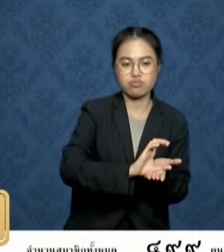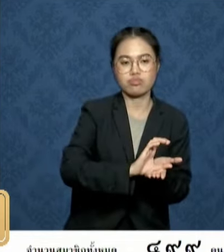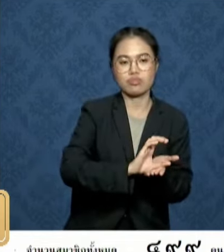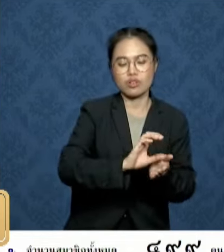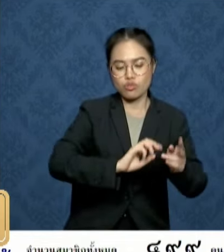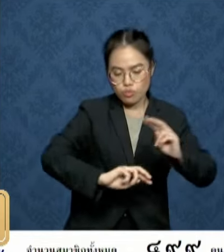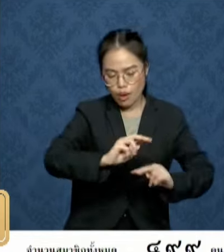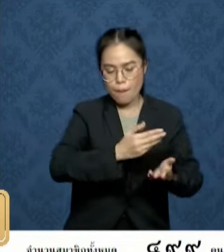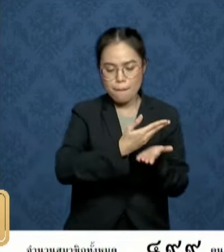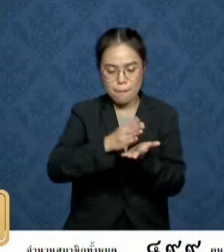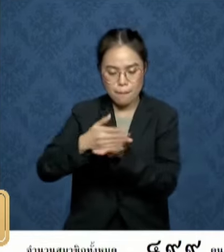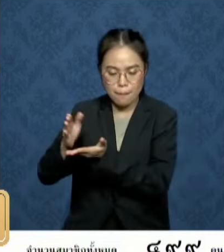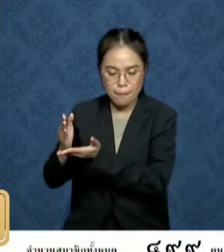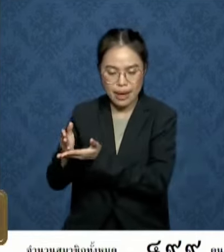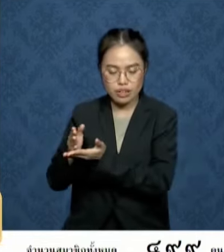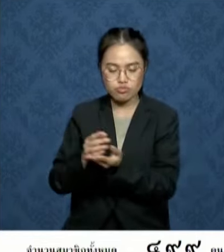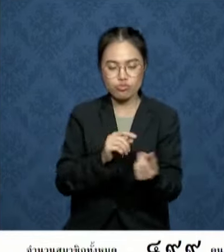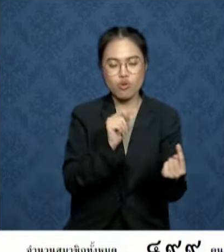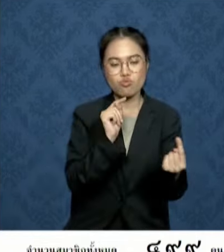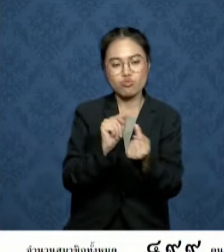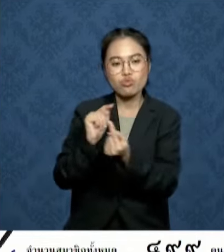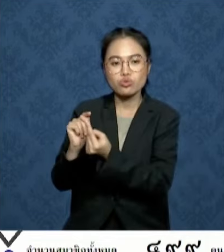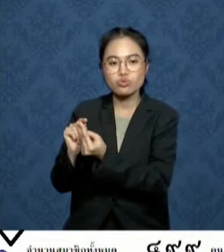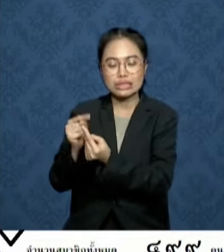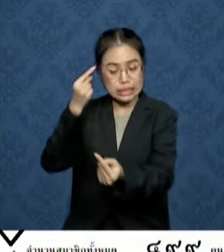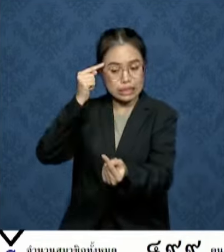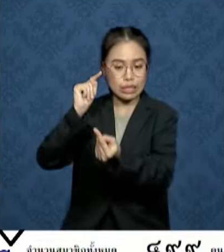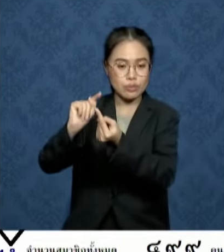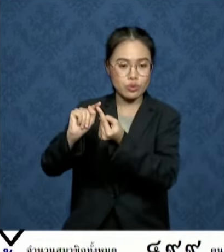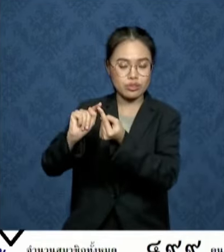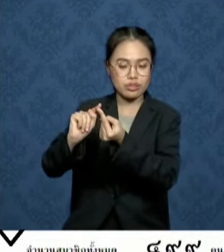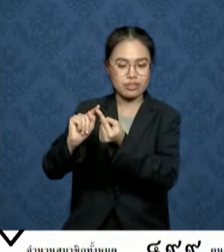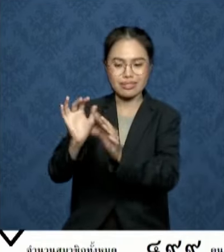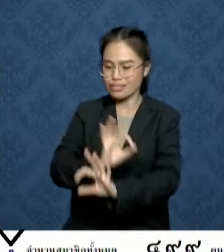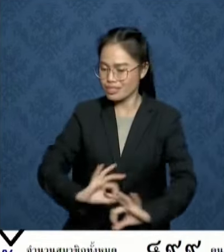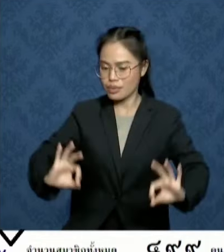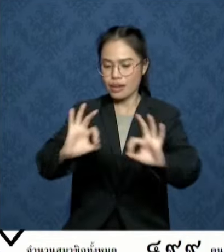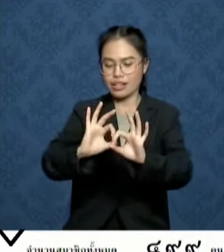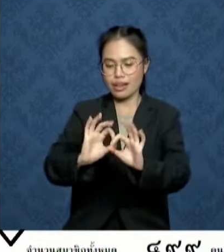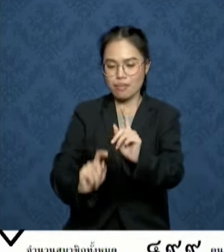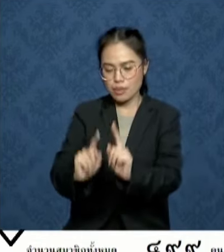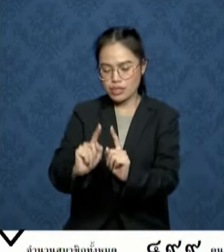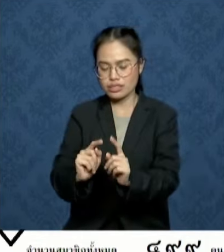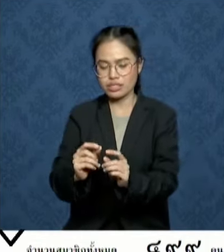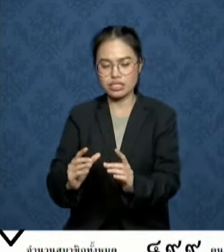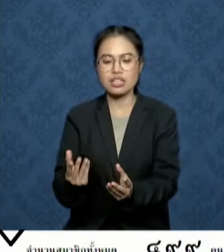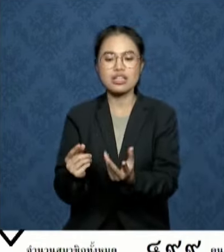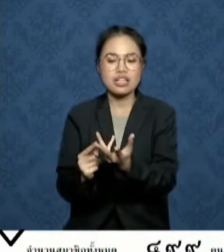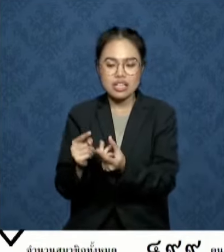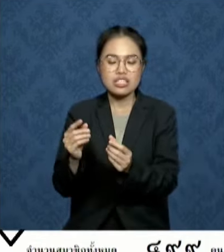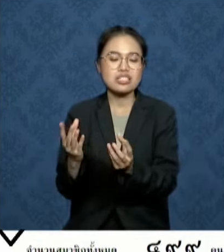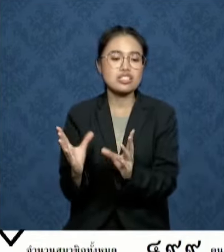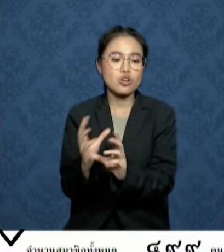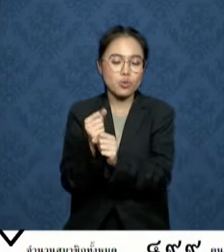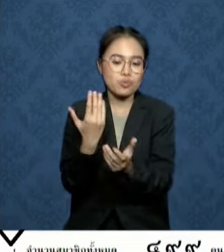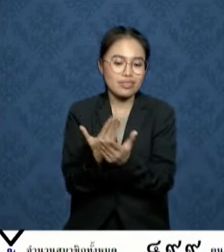หมวดงกประมาณเป็หมดเฉพาะนะครับพ้อมทกำหนดเป้าหมายตัวชีว comoเป็เรื่องปราธรมเช่นจำนัวจายอดนี่น่านต้น